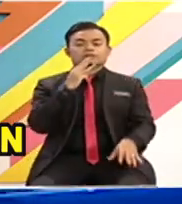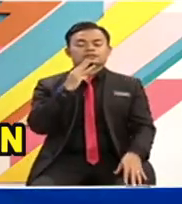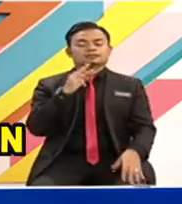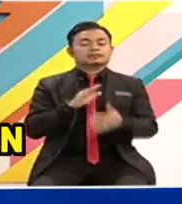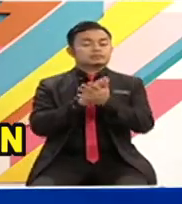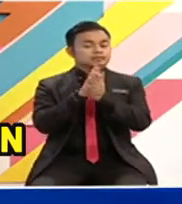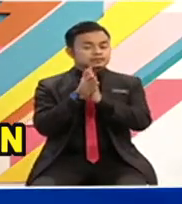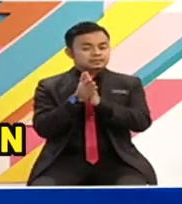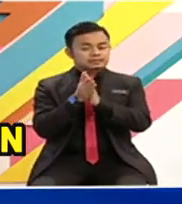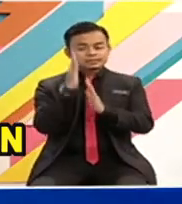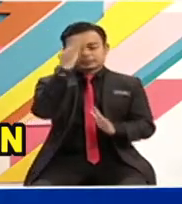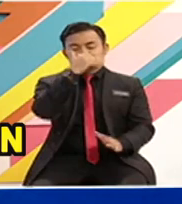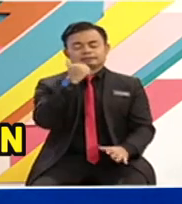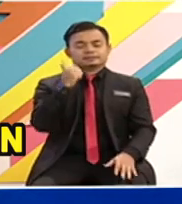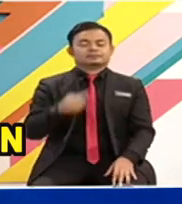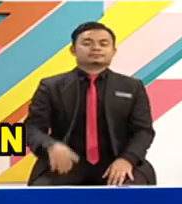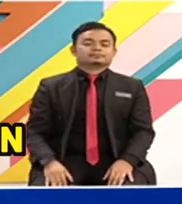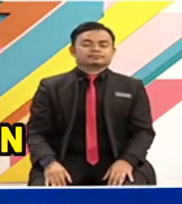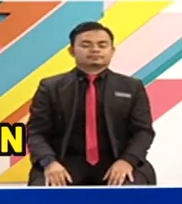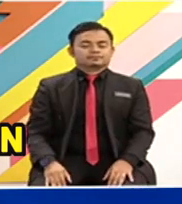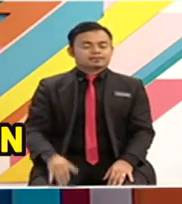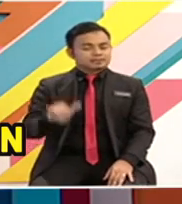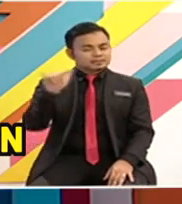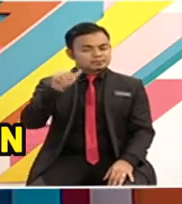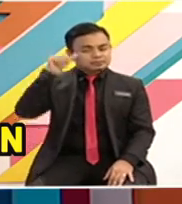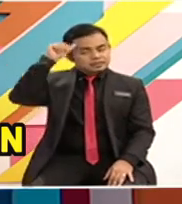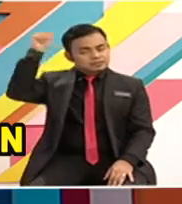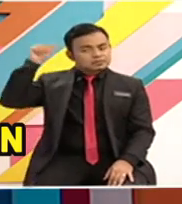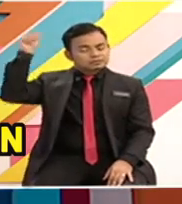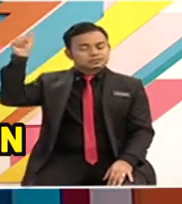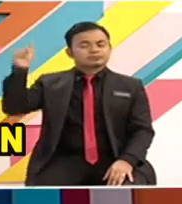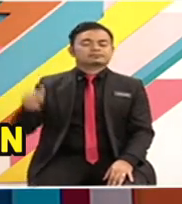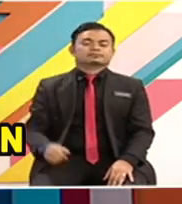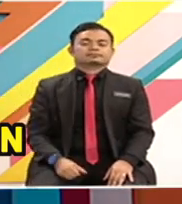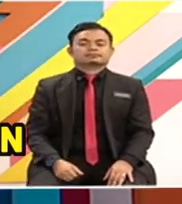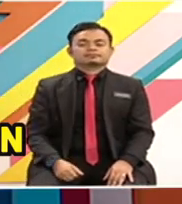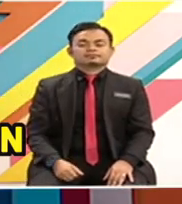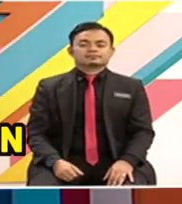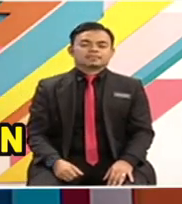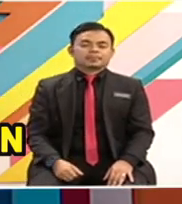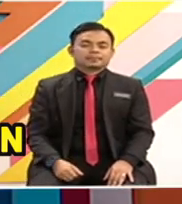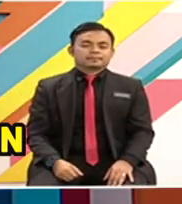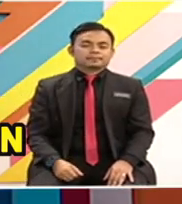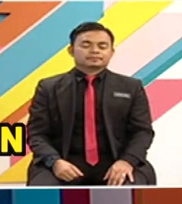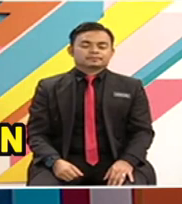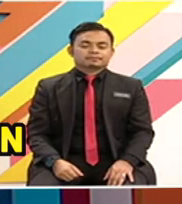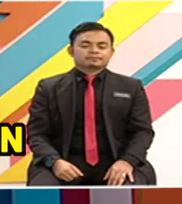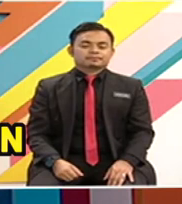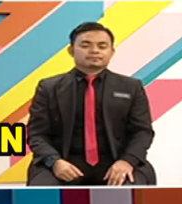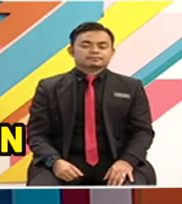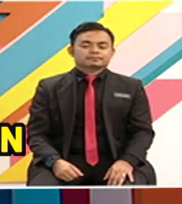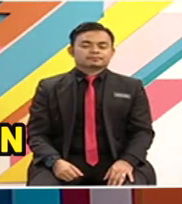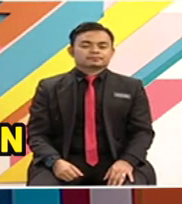masih lagi extre Oke jago jadi pengering rambut tuh akan ah uh yang panas hal yang paling punya